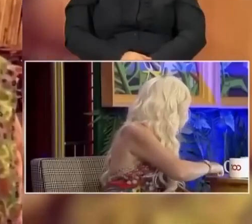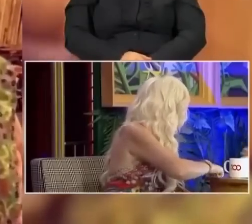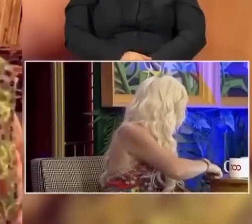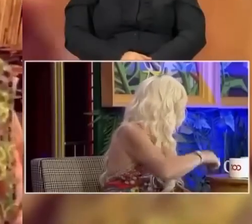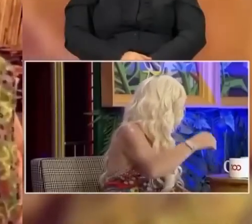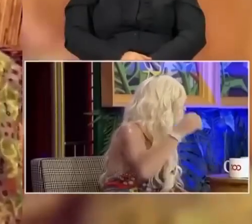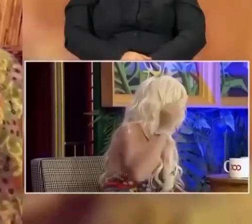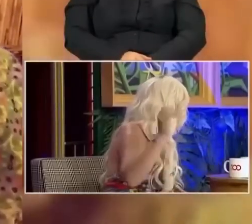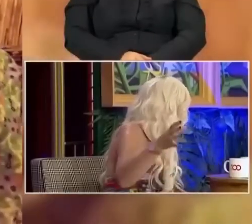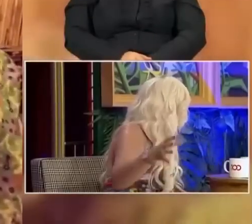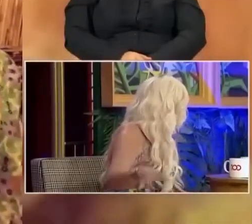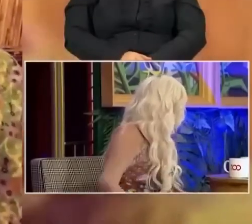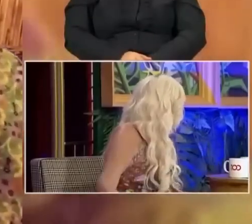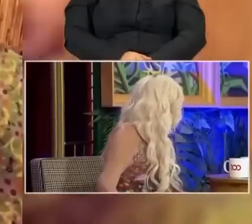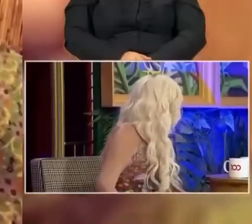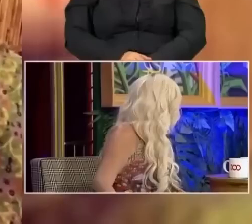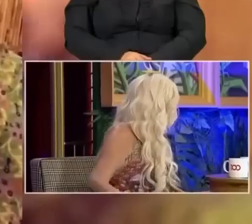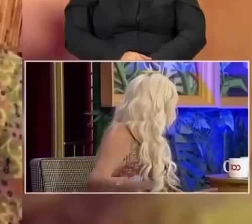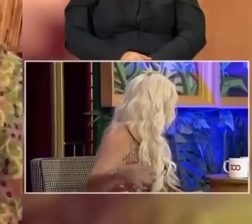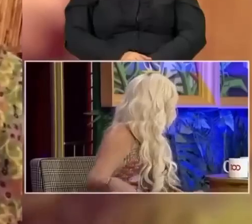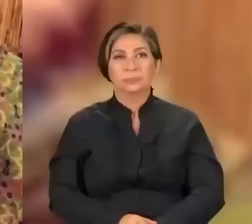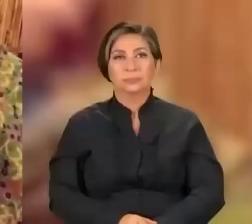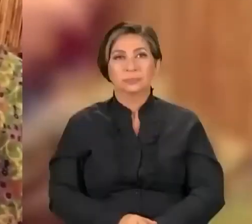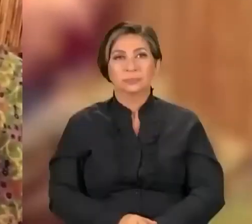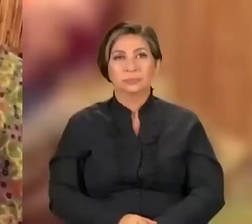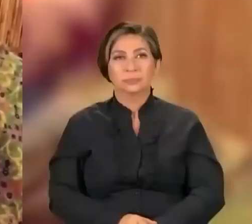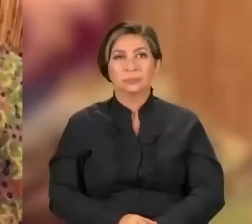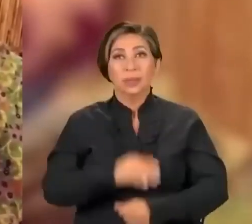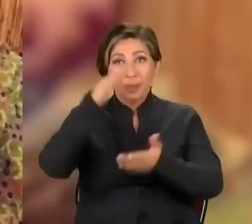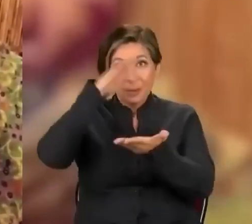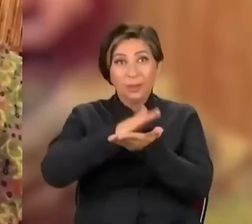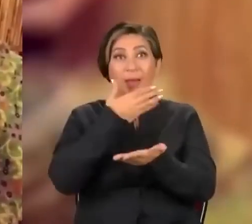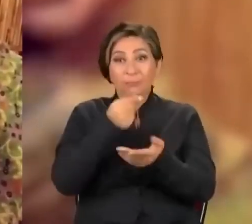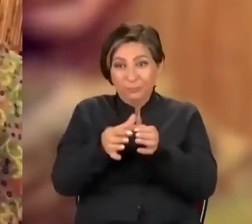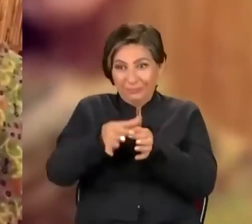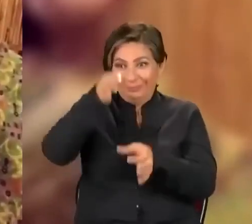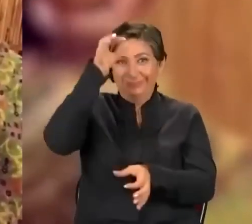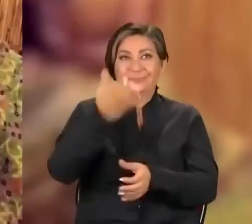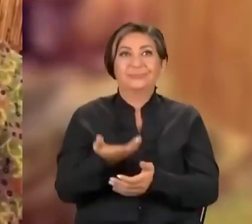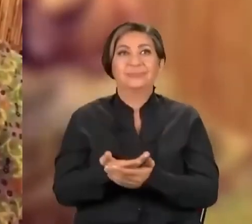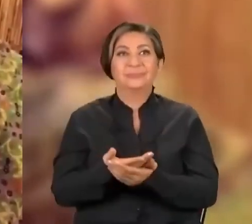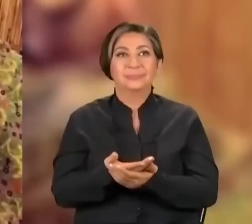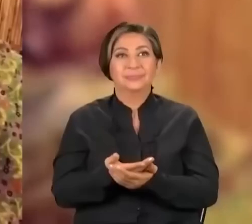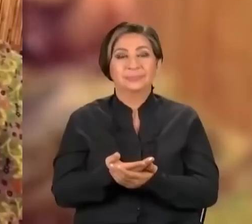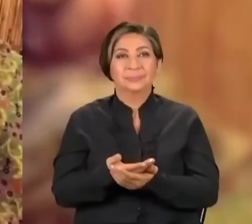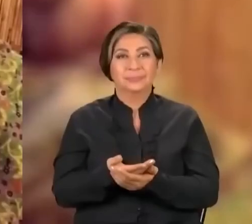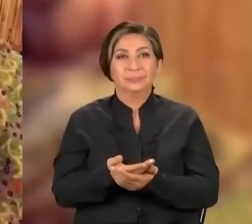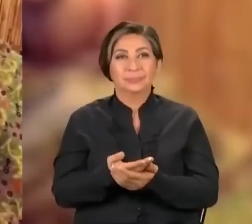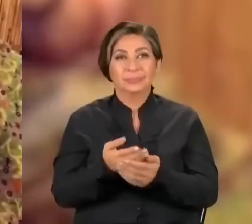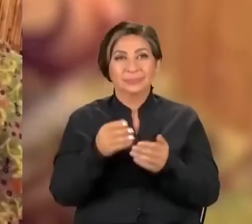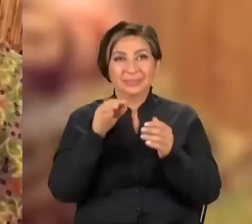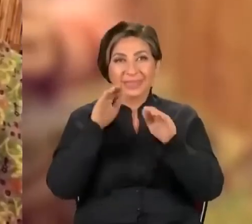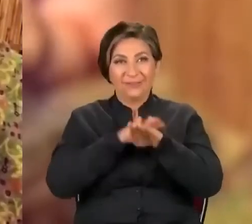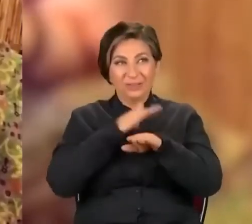hocam. Sulandırayım biraz daha. Tabii ki. Abi kısalsın mı şunu? Uzuyor. Tamam dur. Şöyle yavaş